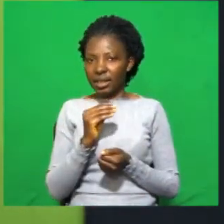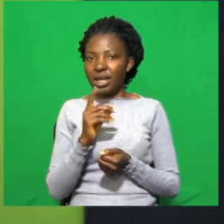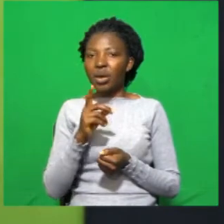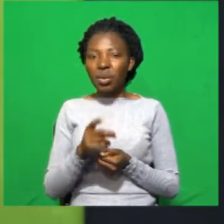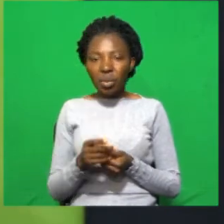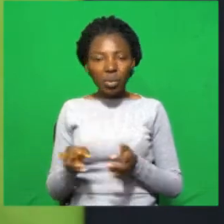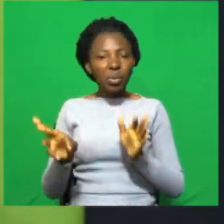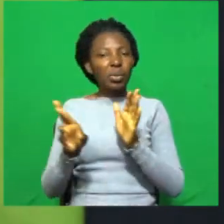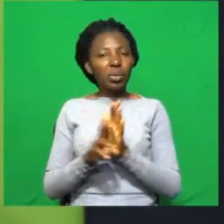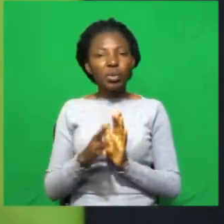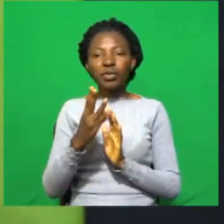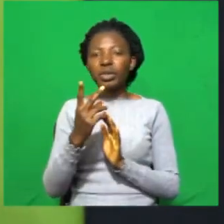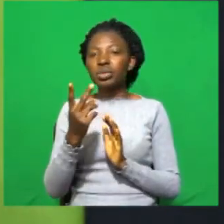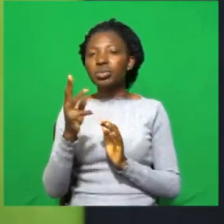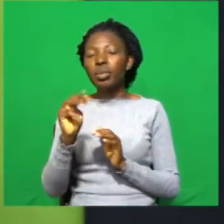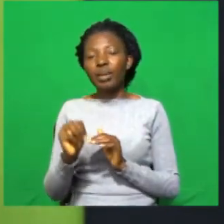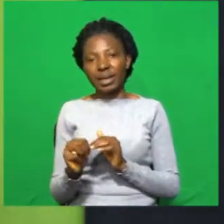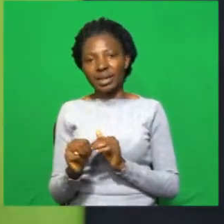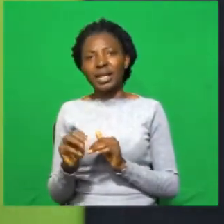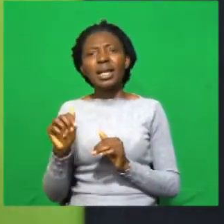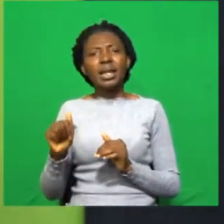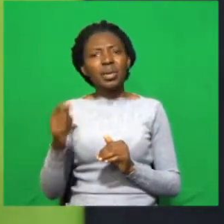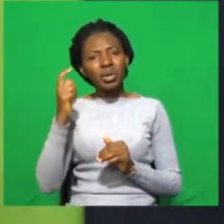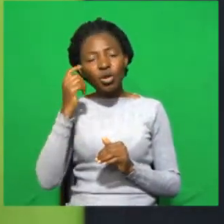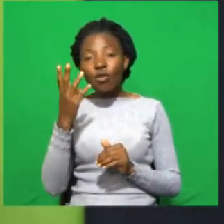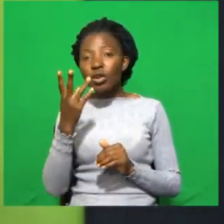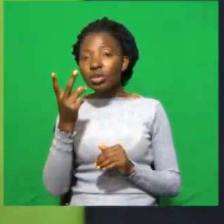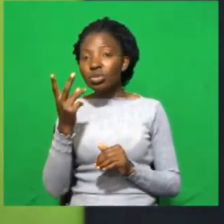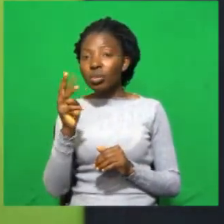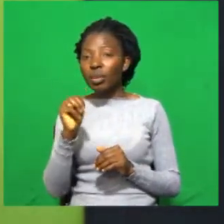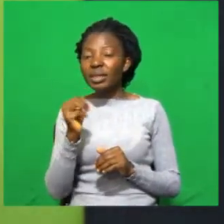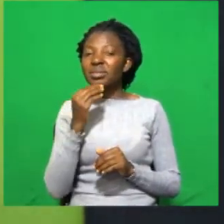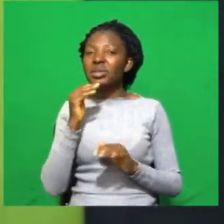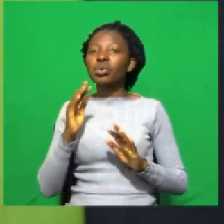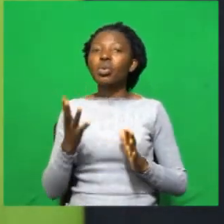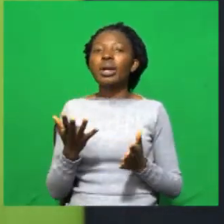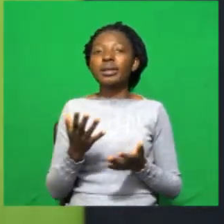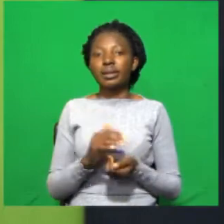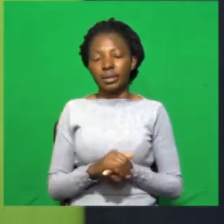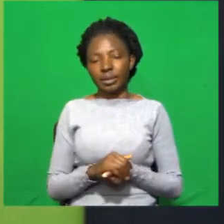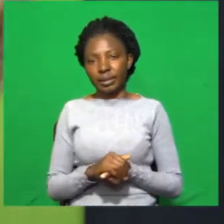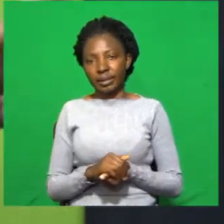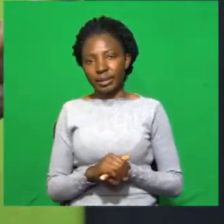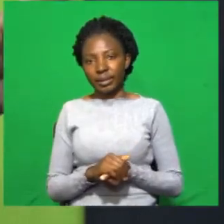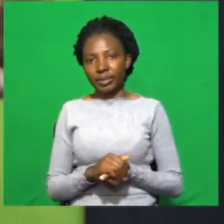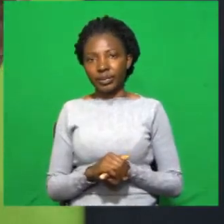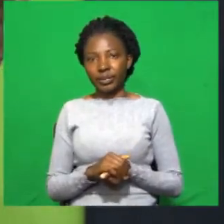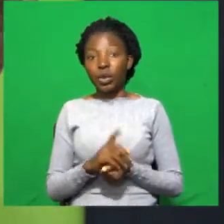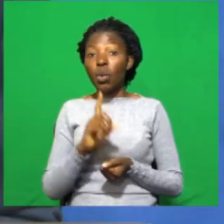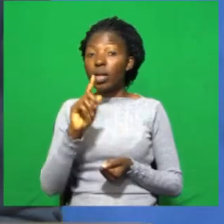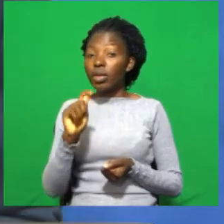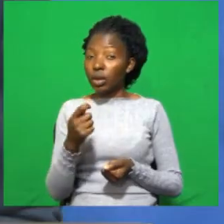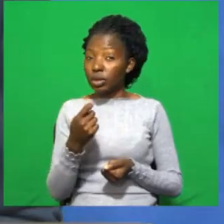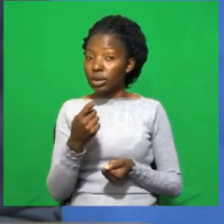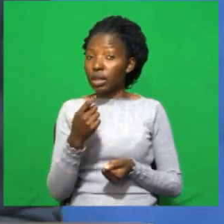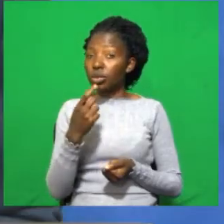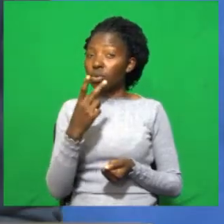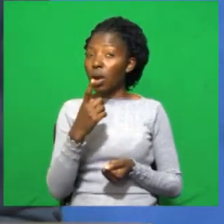achatonga kwe42 months. Isusu taakuziva kuti dzinorevei but ingobatai kuti 42 months. Ndochi makore mangani 42